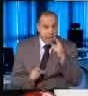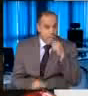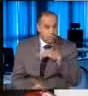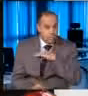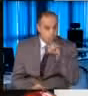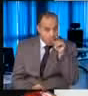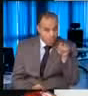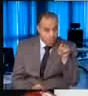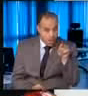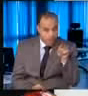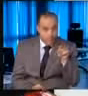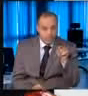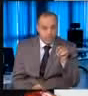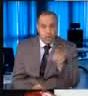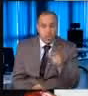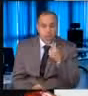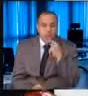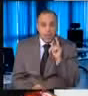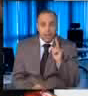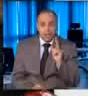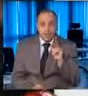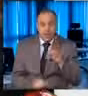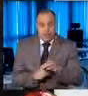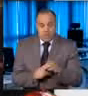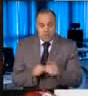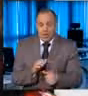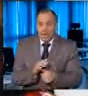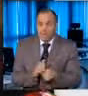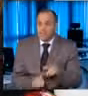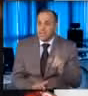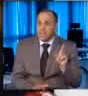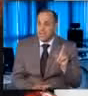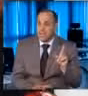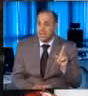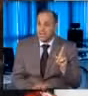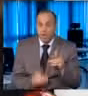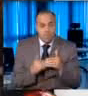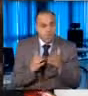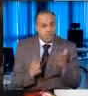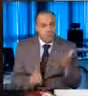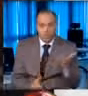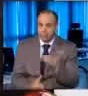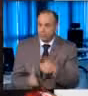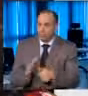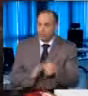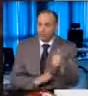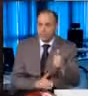مسؤولية ذلك، معتبرا أن انتخابات الرئاسة كانت مفتوحة وناجحة.